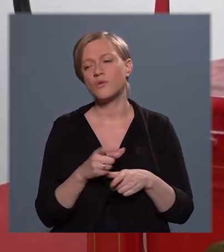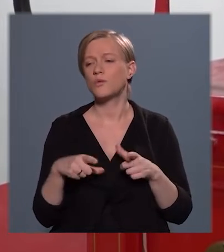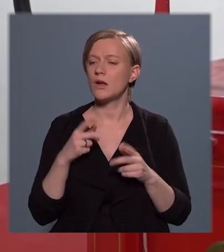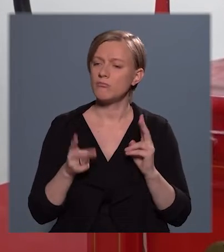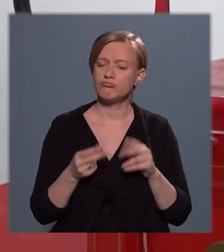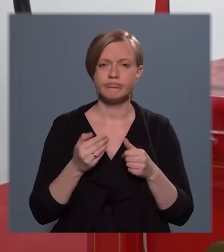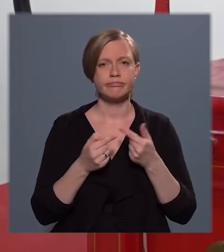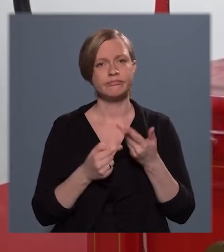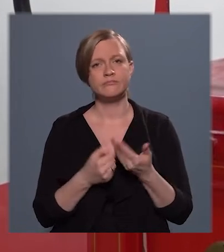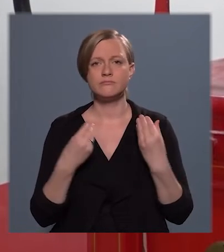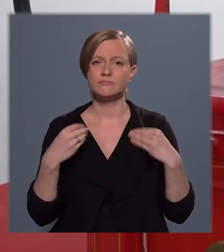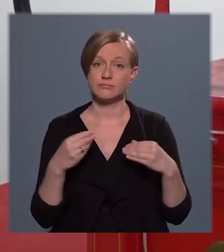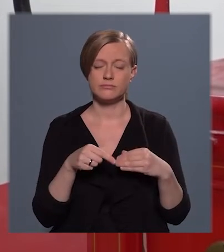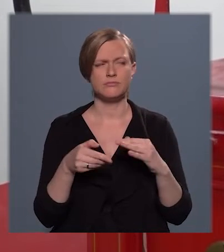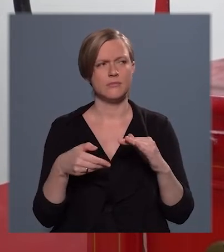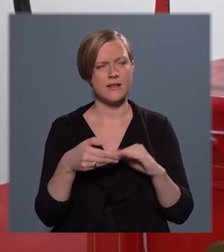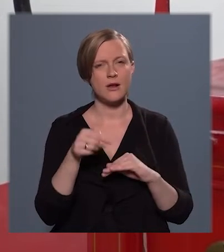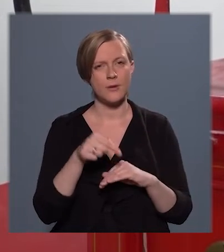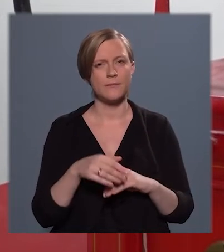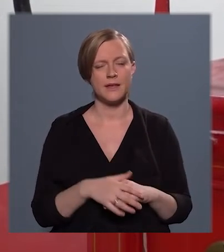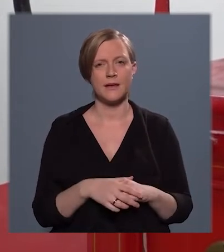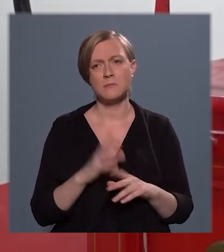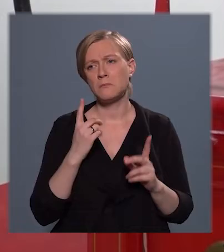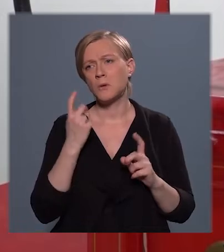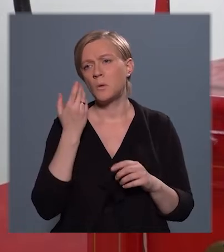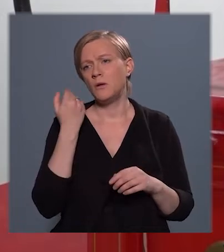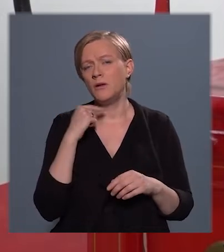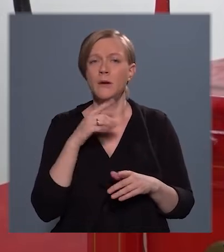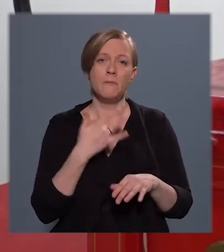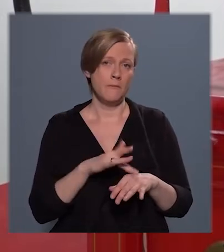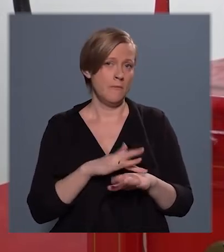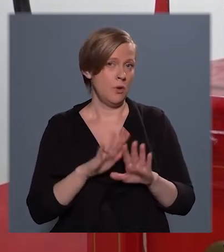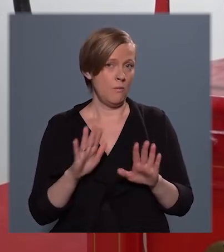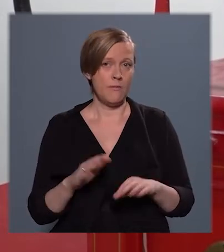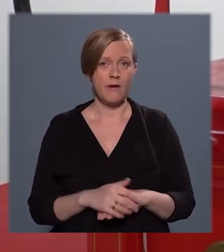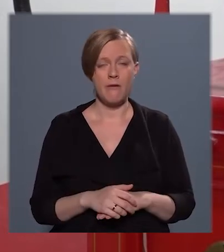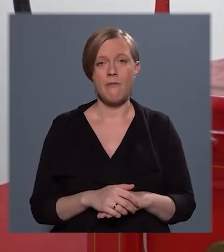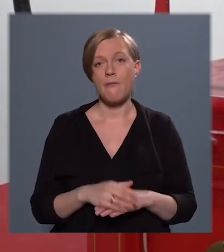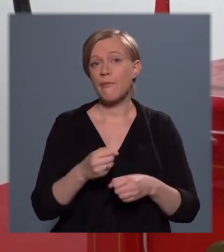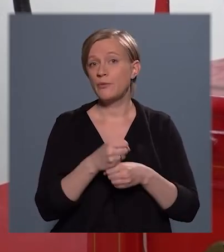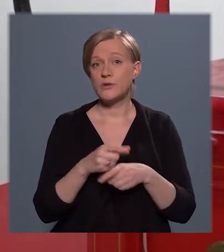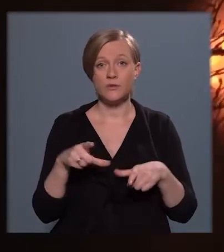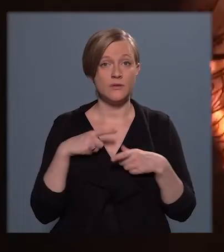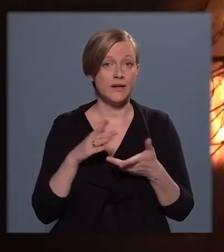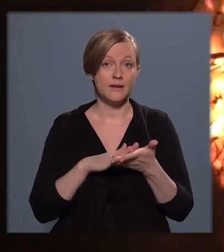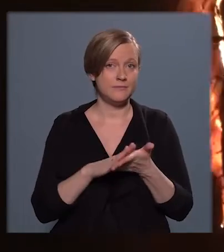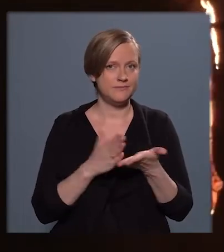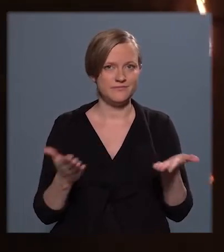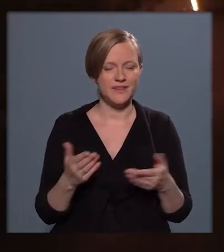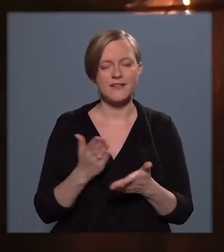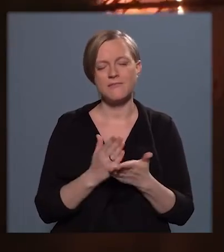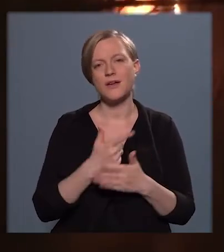életről, és ennek alapján gondoltam úgy, hogy megpróbálom ezt a tűzoltó életet. Hát ennek